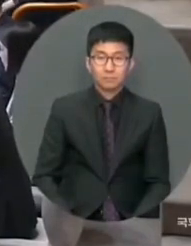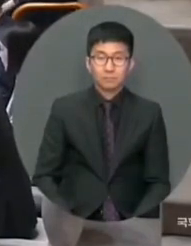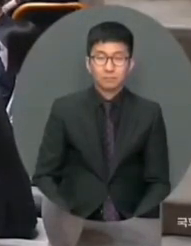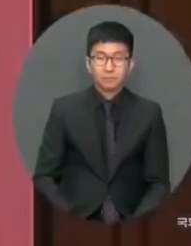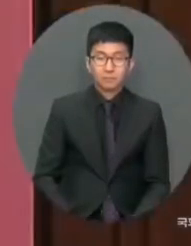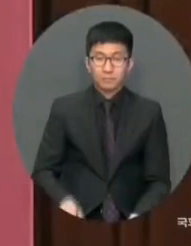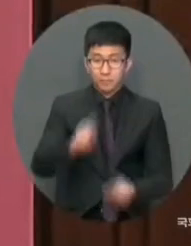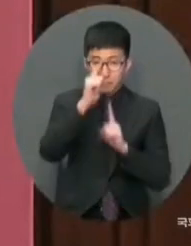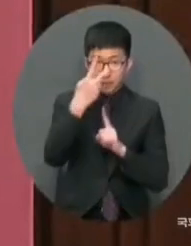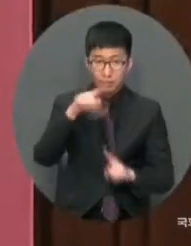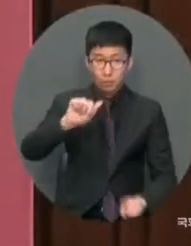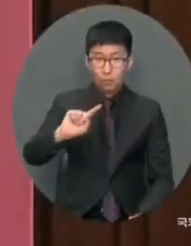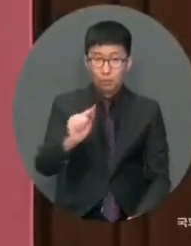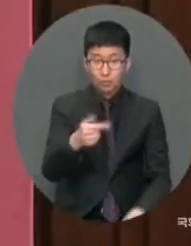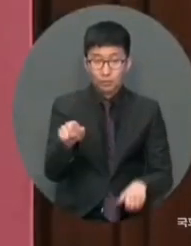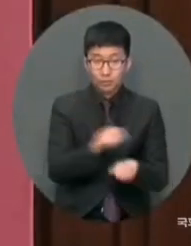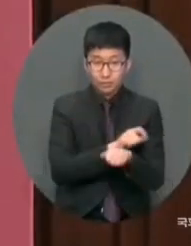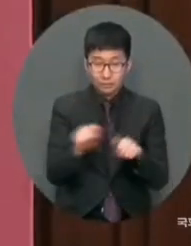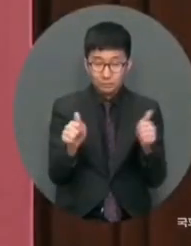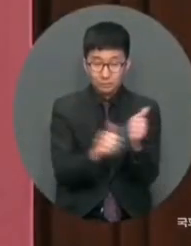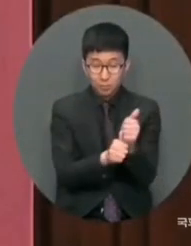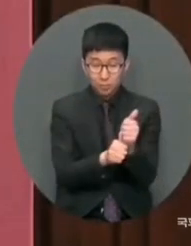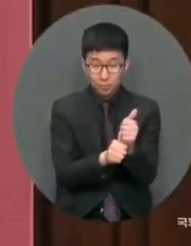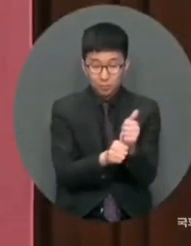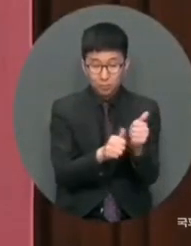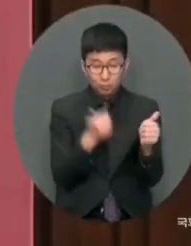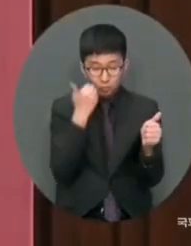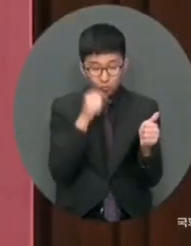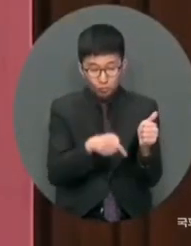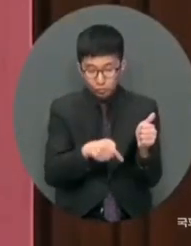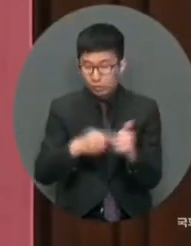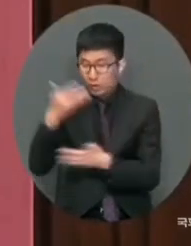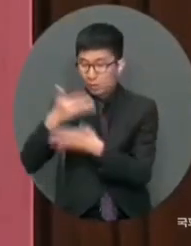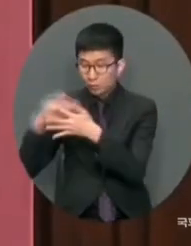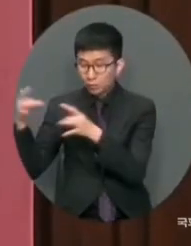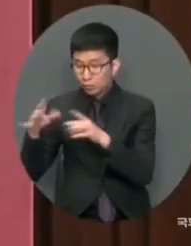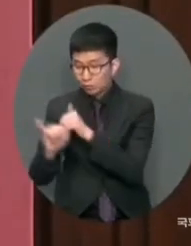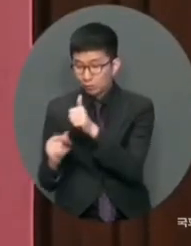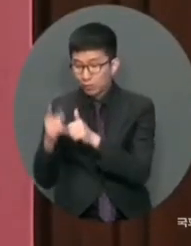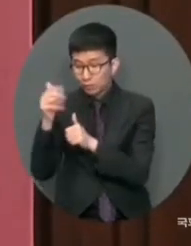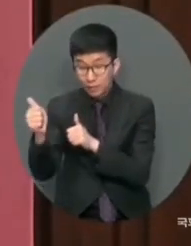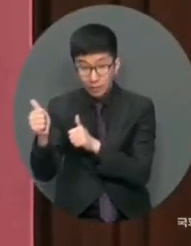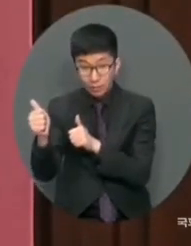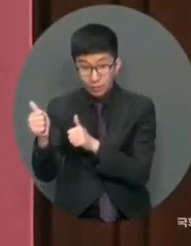이동관 특보 방통위원장에게 유력하게 거론되고 있는 건잘 알고 계시죠?